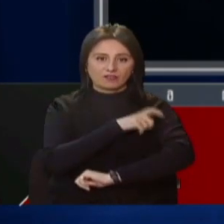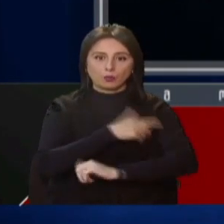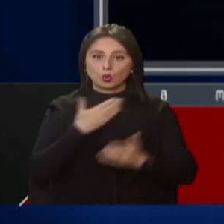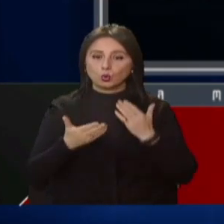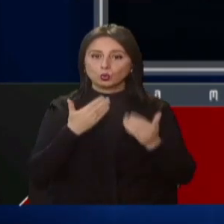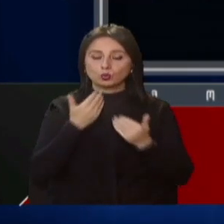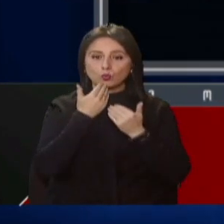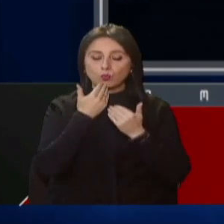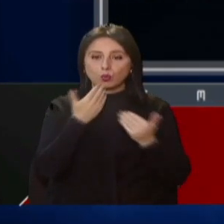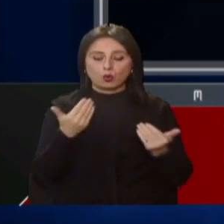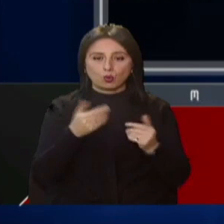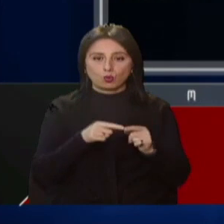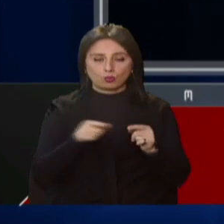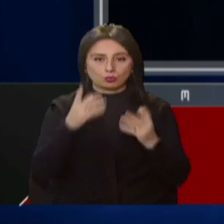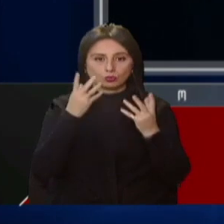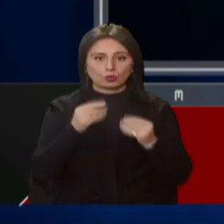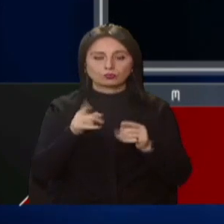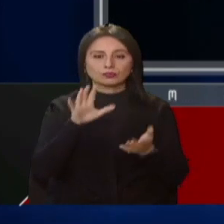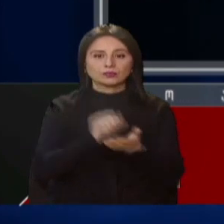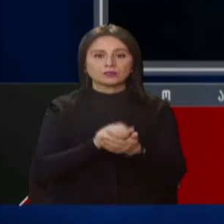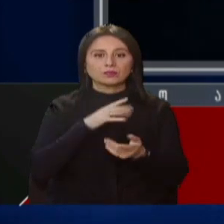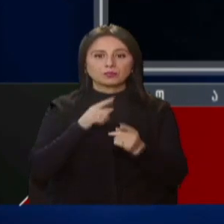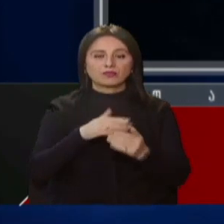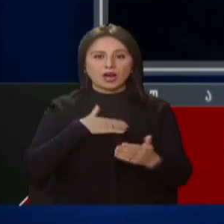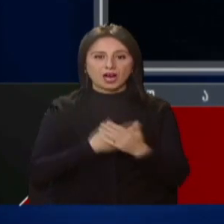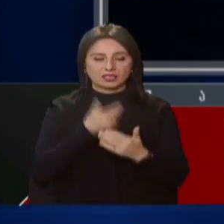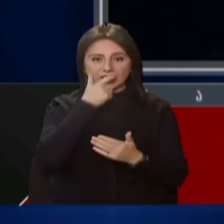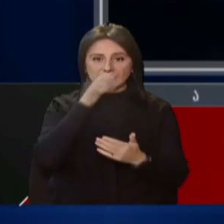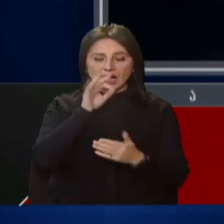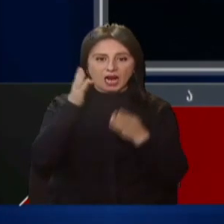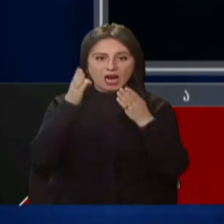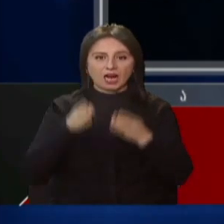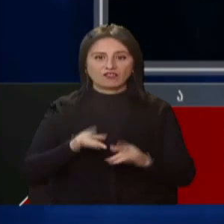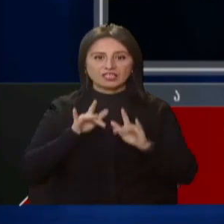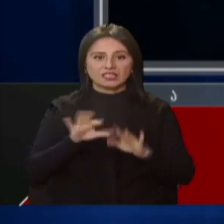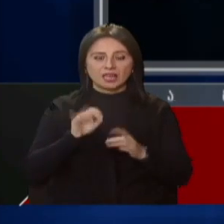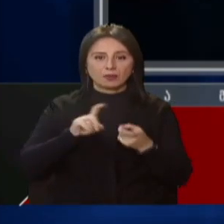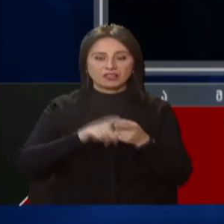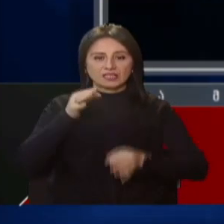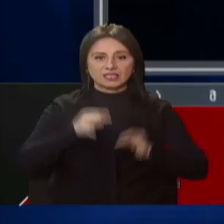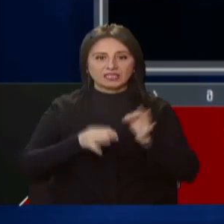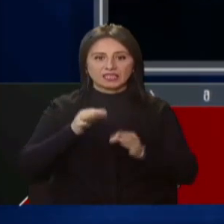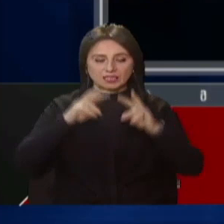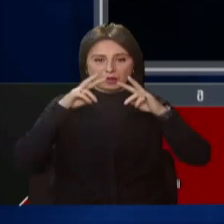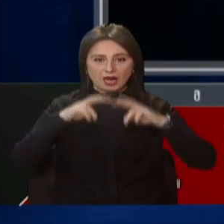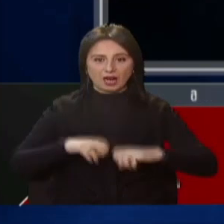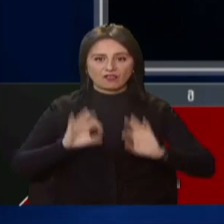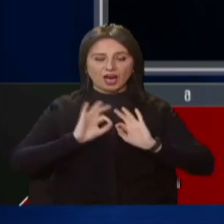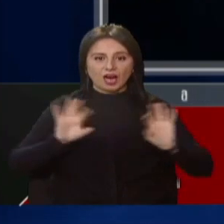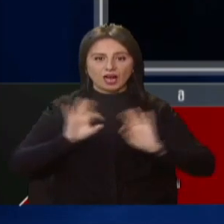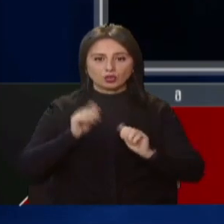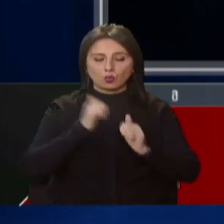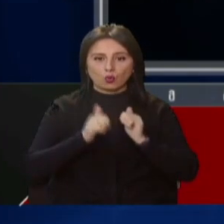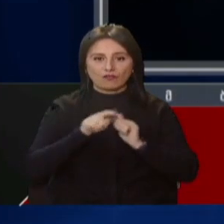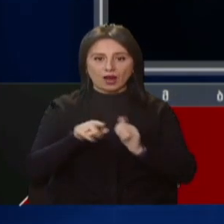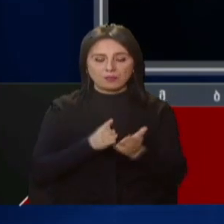თუმცა ბოლო დროს ის დაკავშირებული იყო აქტიურად მიხეილ სააკაშვილის საქმესთან, მის სასამართლო განხილვებთან. განცხადებებს სწორედ